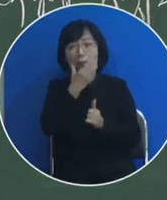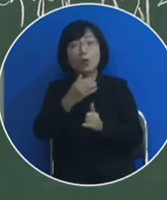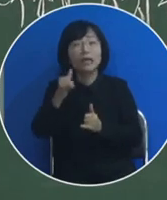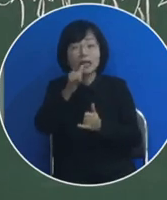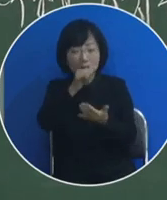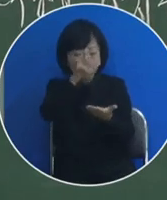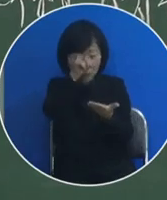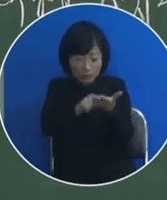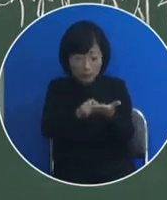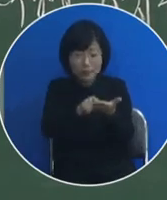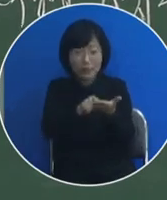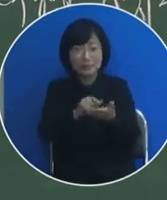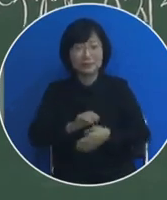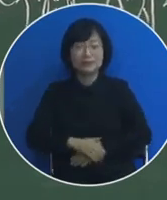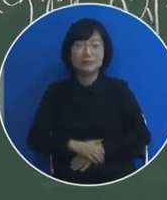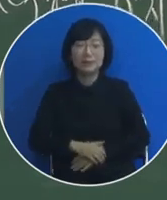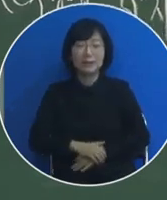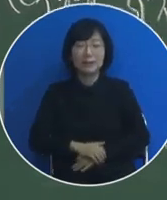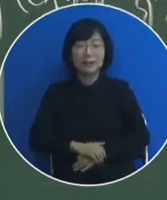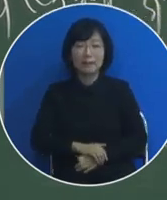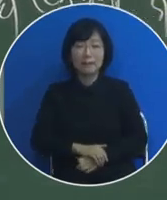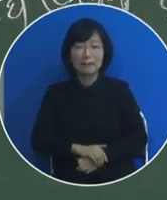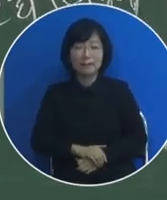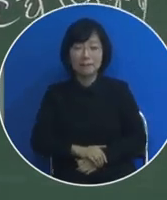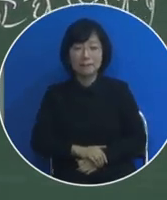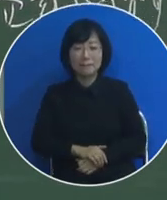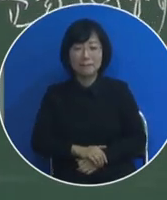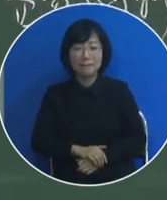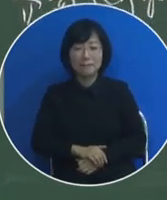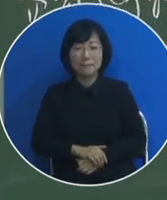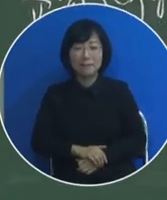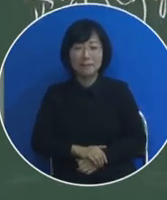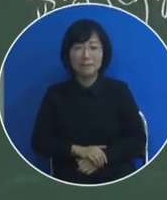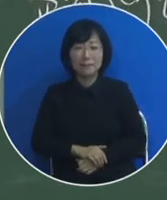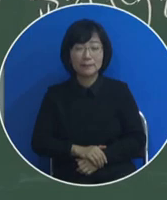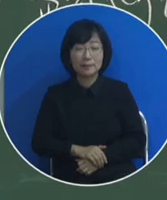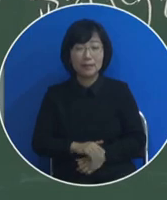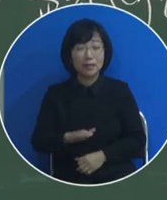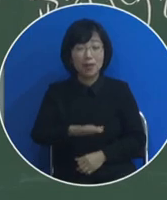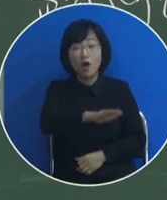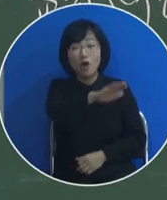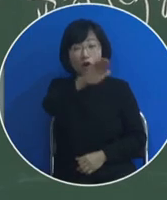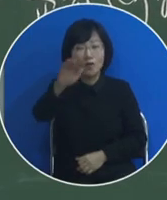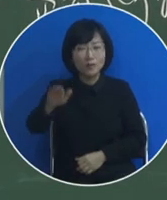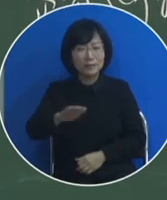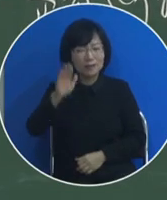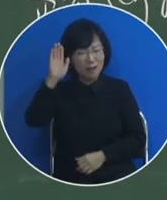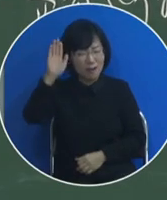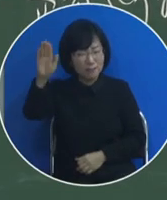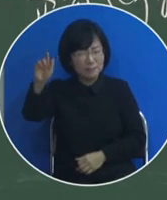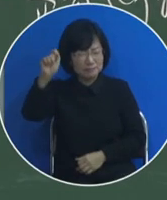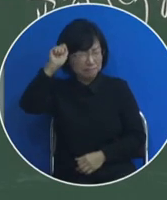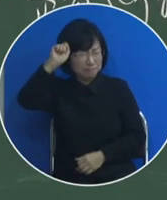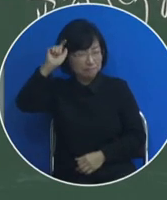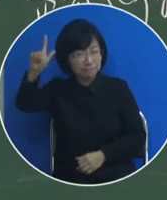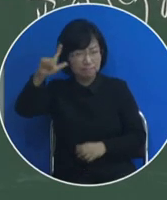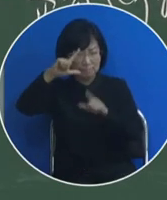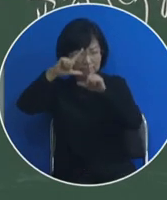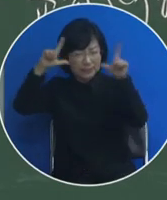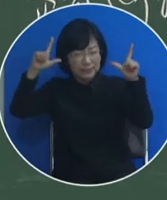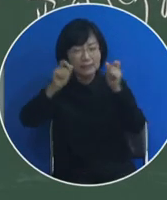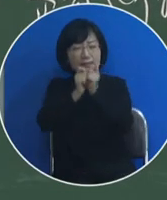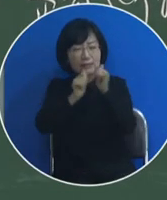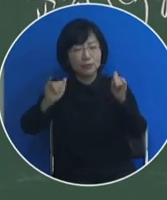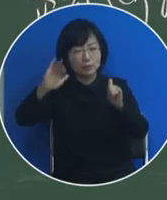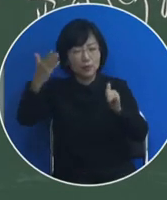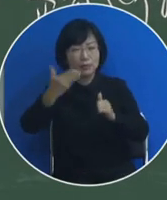blessed. 여러분이 훌륭한 사람이 되어서 복음 전할 수도 있습니다. That you could become a renowned individual and proclaim the gospel. 그렇잖아요.